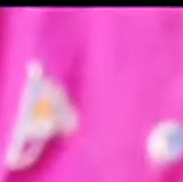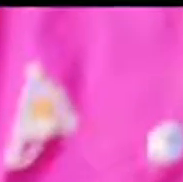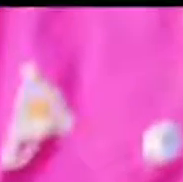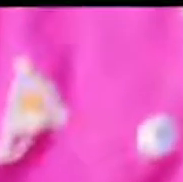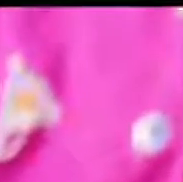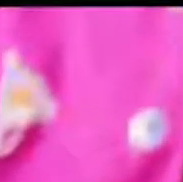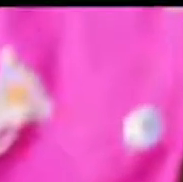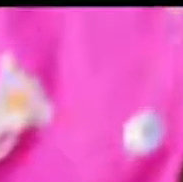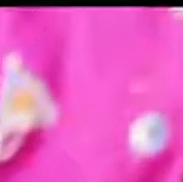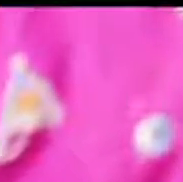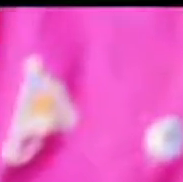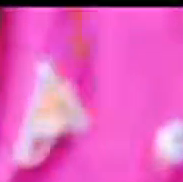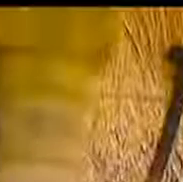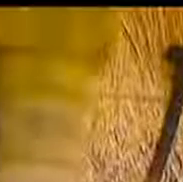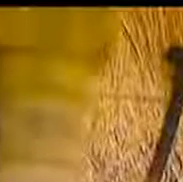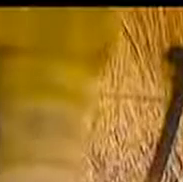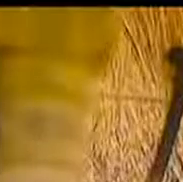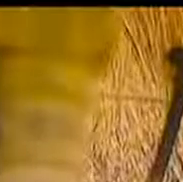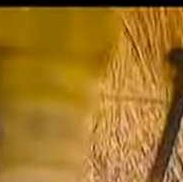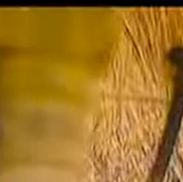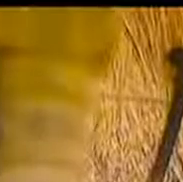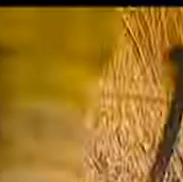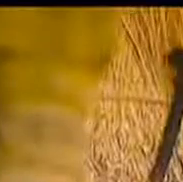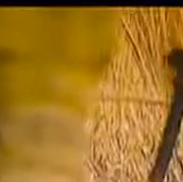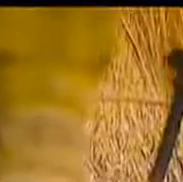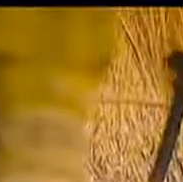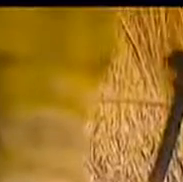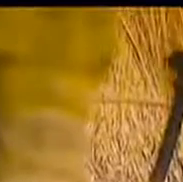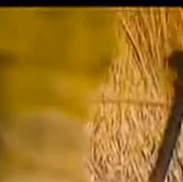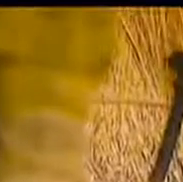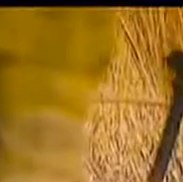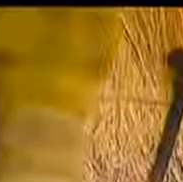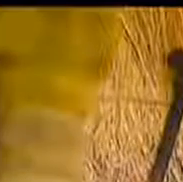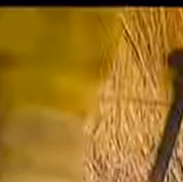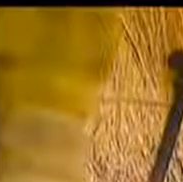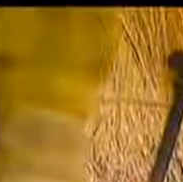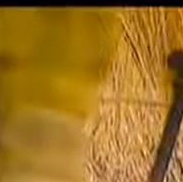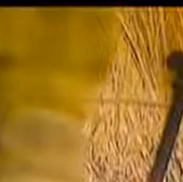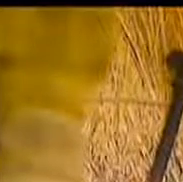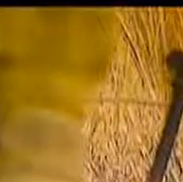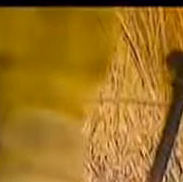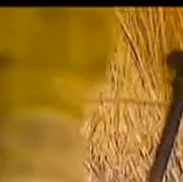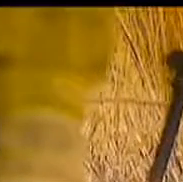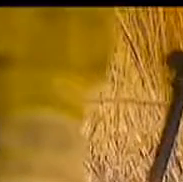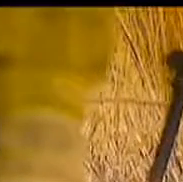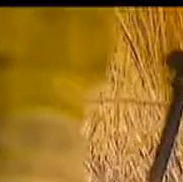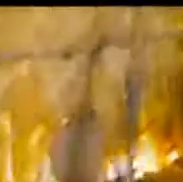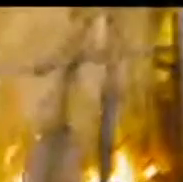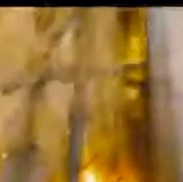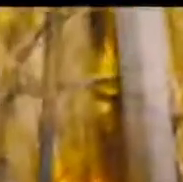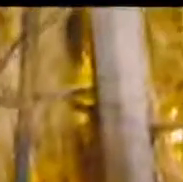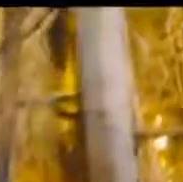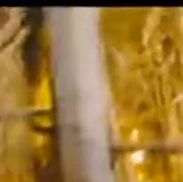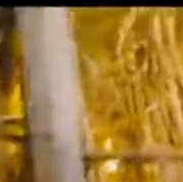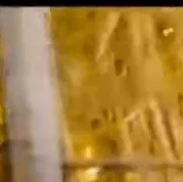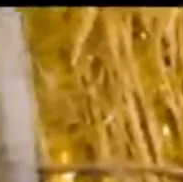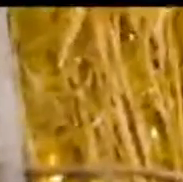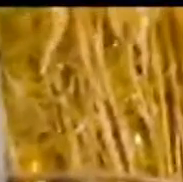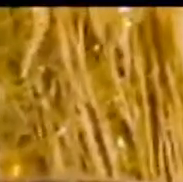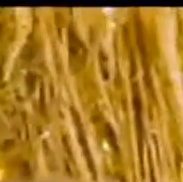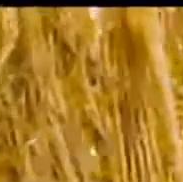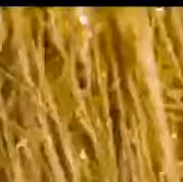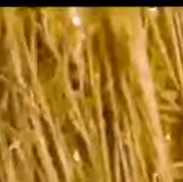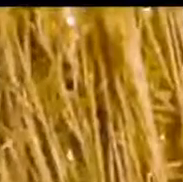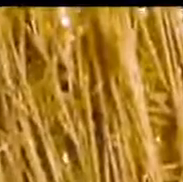जंगल में सब दुनिया ने जब छोड़ दिया तो सब बे होगी, कोई काम नहीं करा, लकड़ी को भी नहीं करा जंगल में,